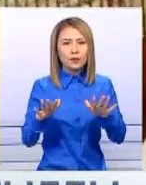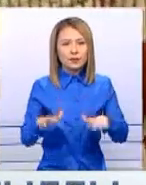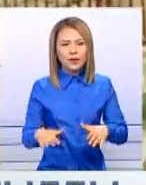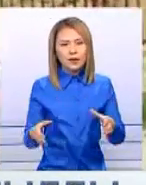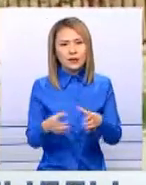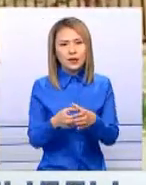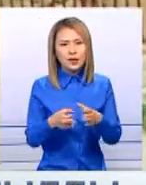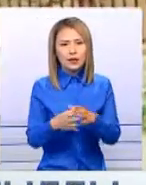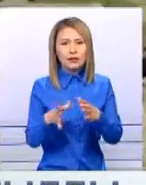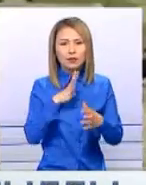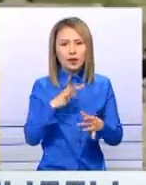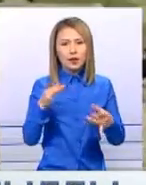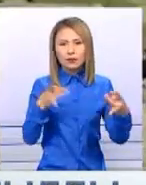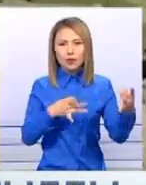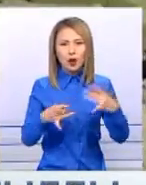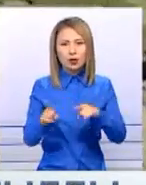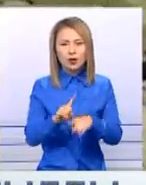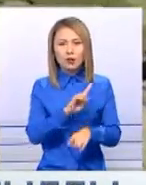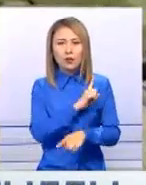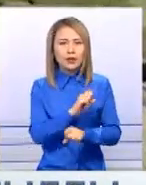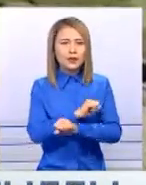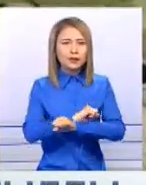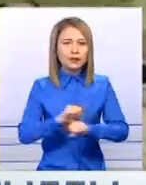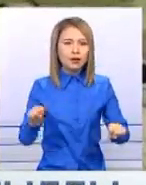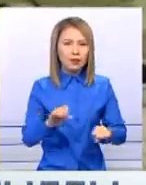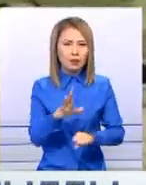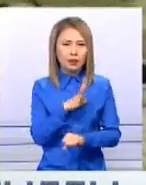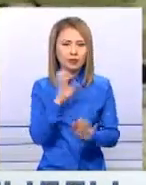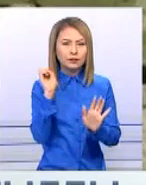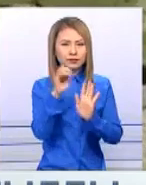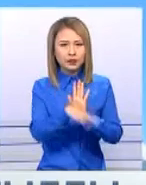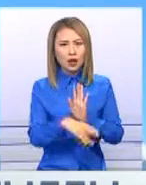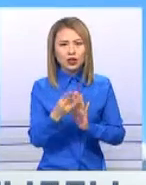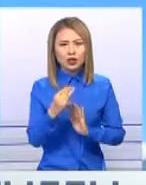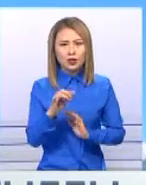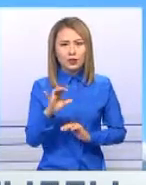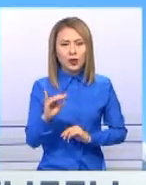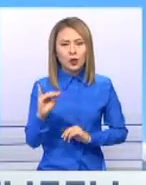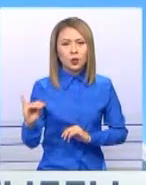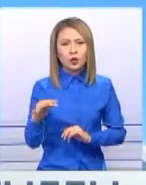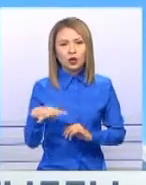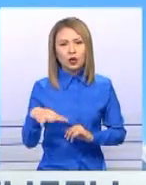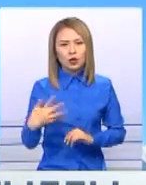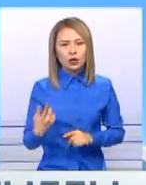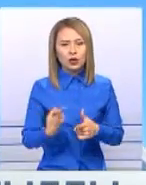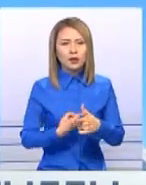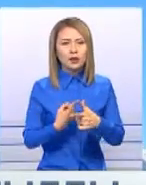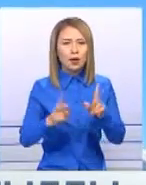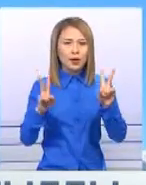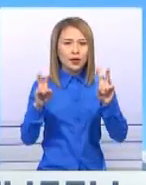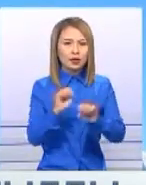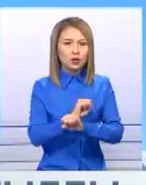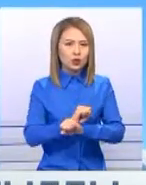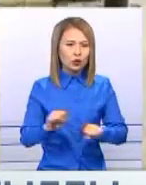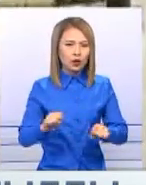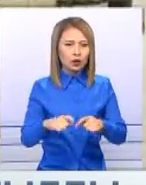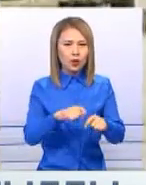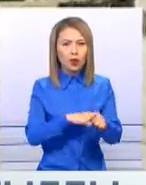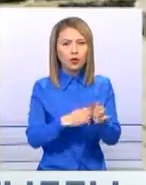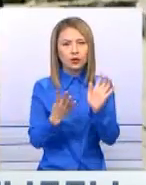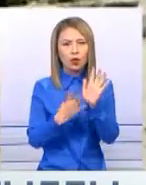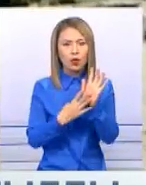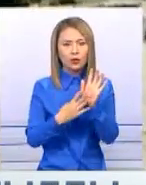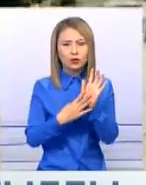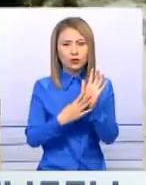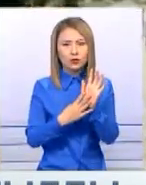жерасты бекіністеріне арсеналдағы ең күшті бомбаның бірін тастаған болатын. GBU-43 деп аталатын жарылғыштың ұзындығы 9